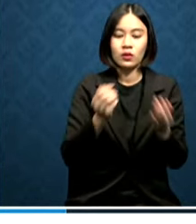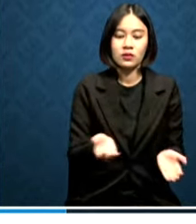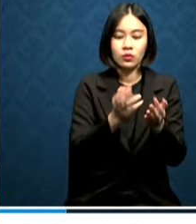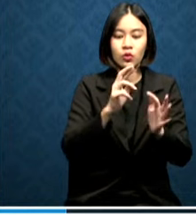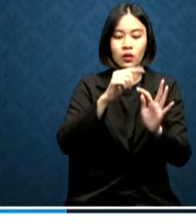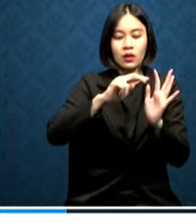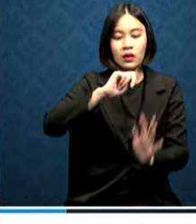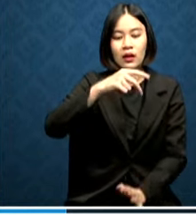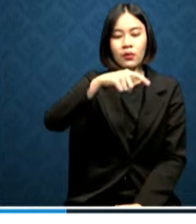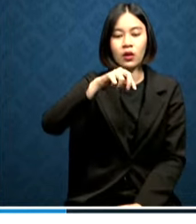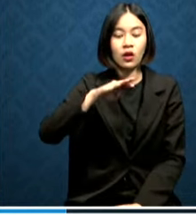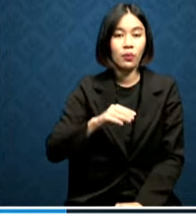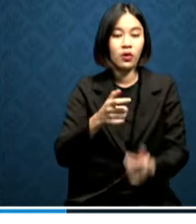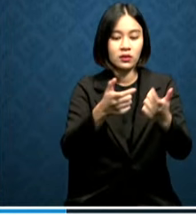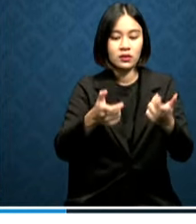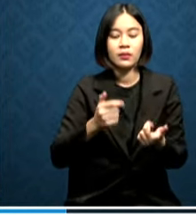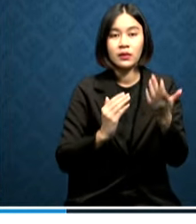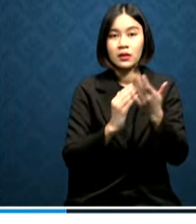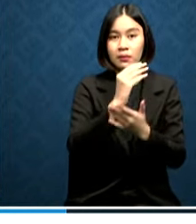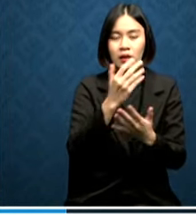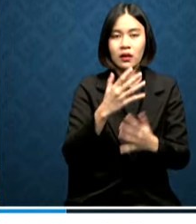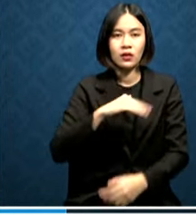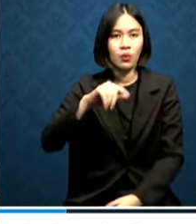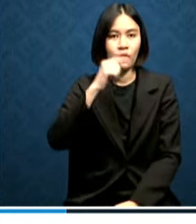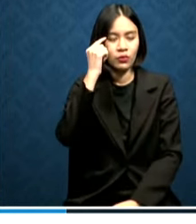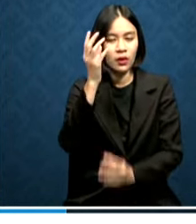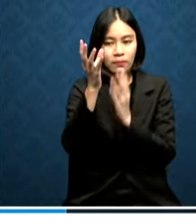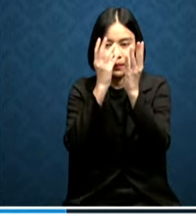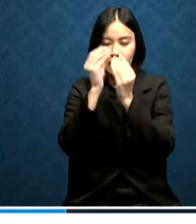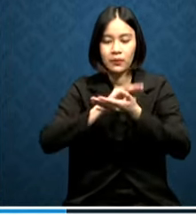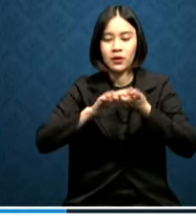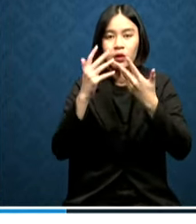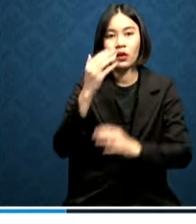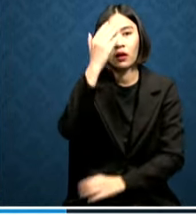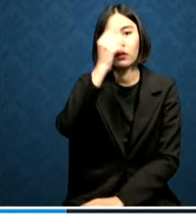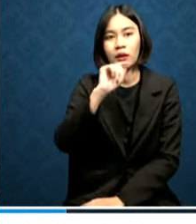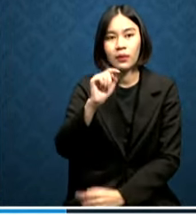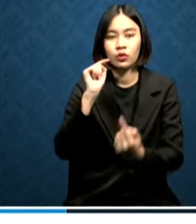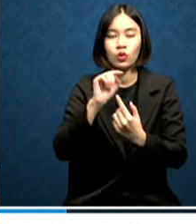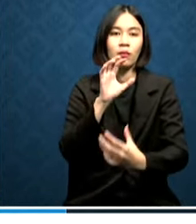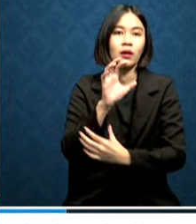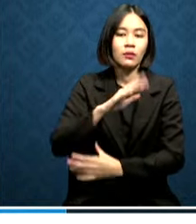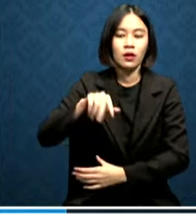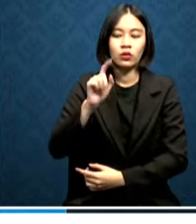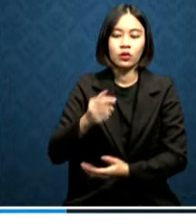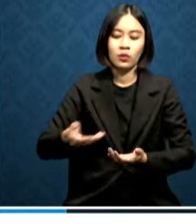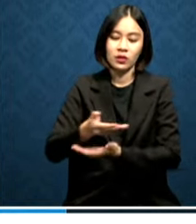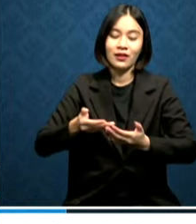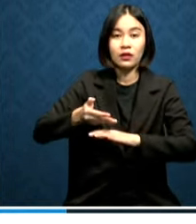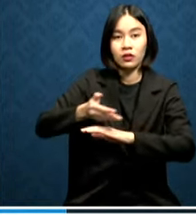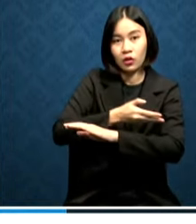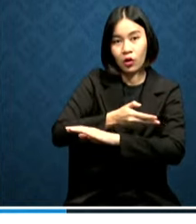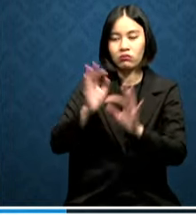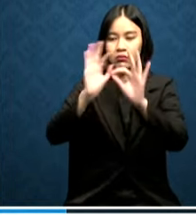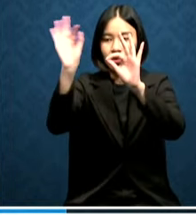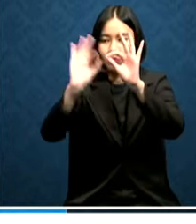างพรบฉบับนี้ผ่านนะฮะผมคิดว่าแล้วก็เราเองก็ศึกษามาบ้างแล้วเพราะว่ามันก็เป็นสิ่งที่ภาคบังคับที่เราต้องพิจารณาก่อนหน้านี้แล้วเนื้อ